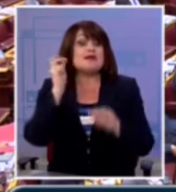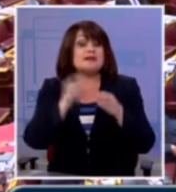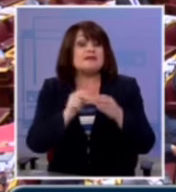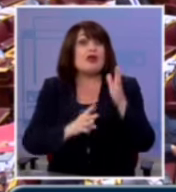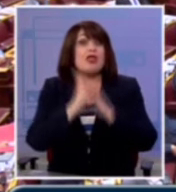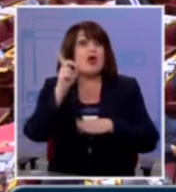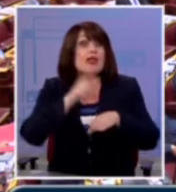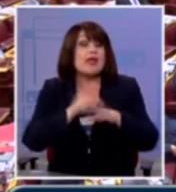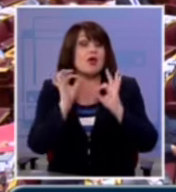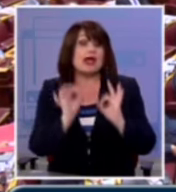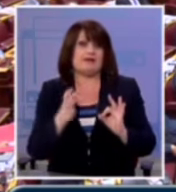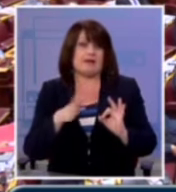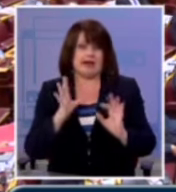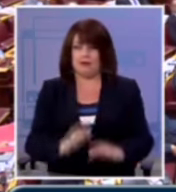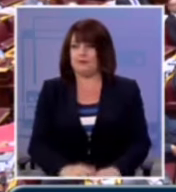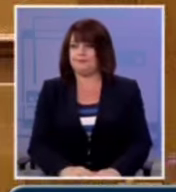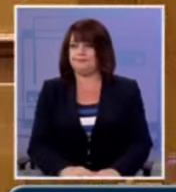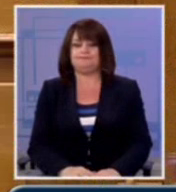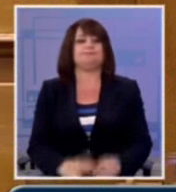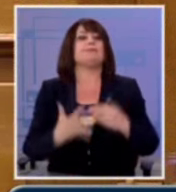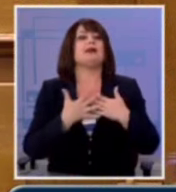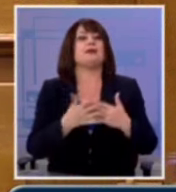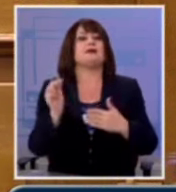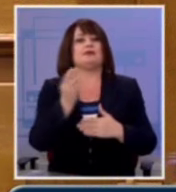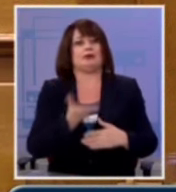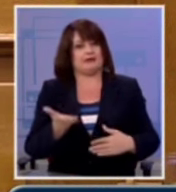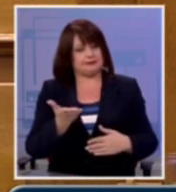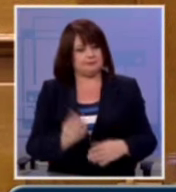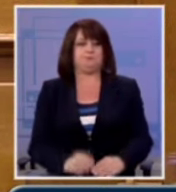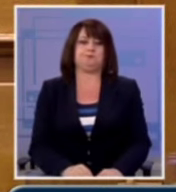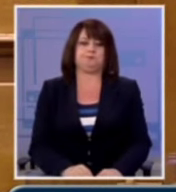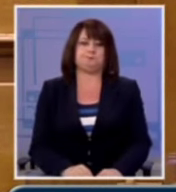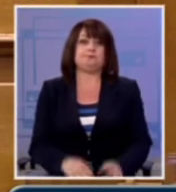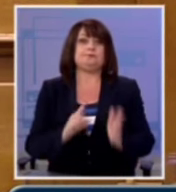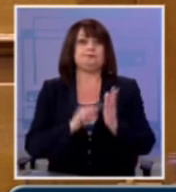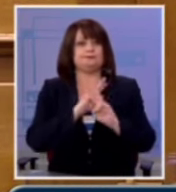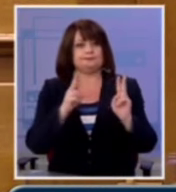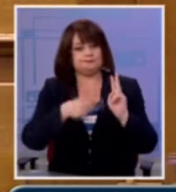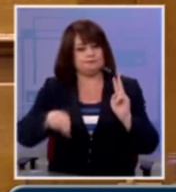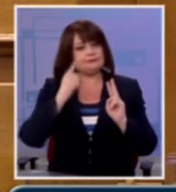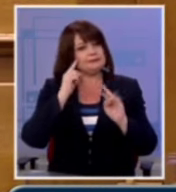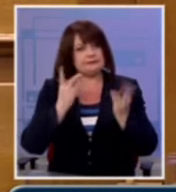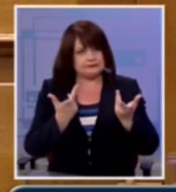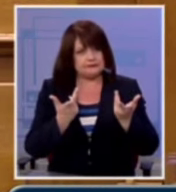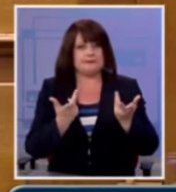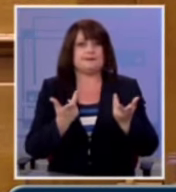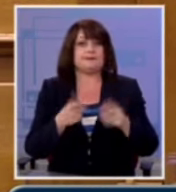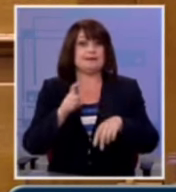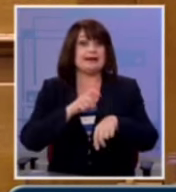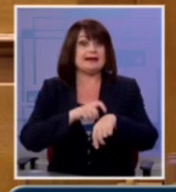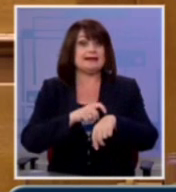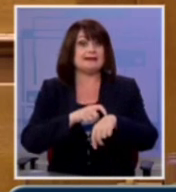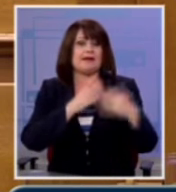Υπουργέ. Αγαπητές και αγαπητοί συνάδελφοι, πρέπει να είναι σαφές σε όλους μας ότι είναι